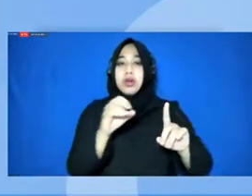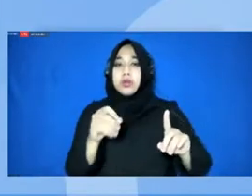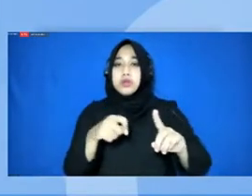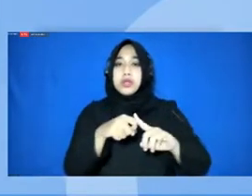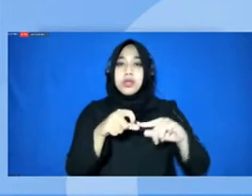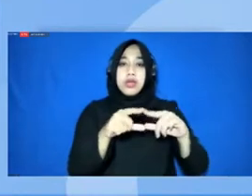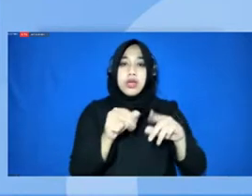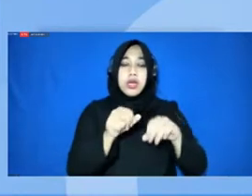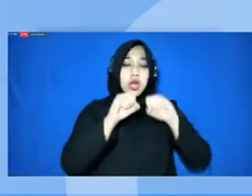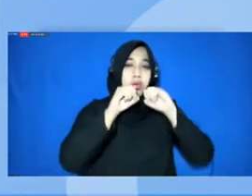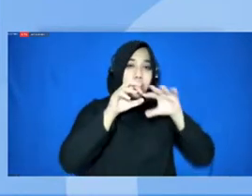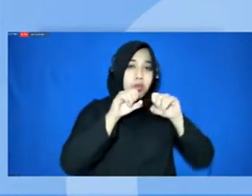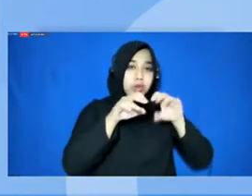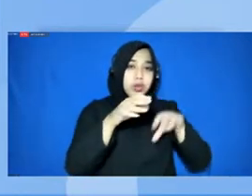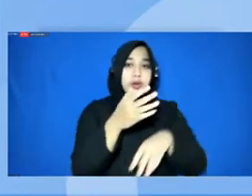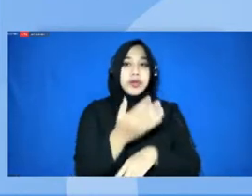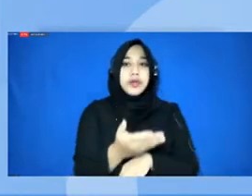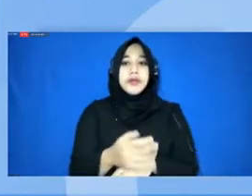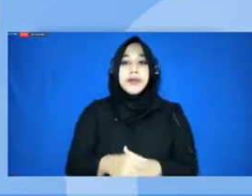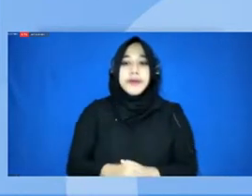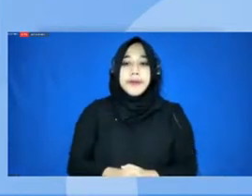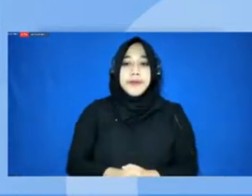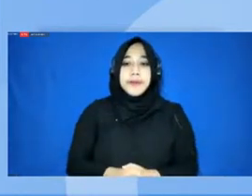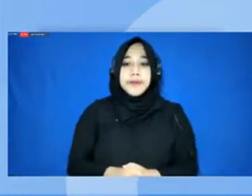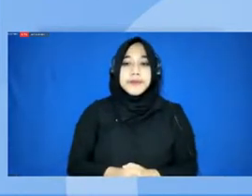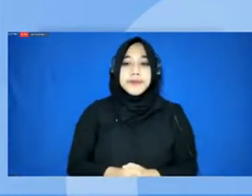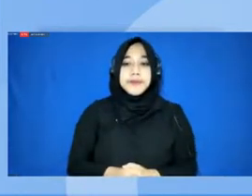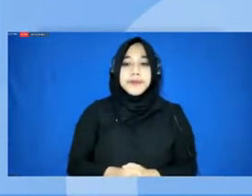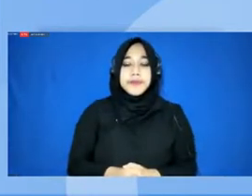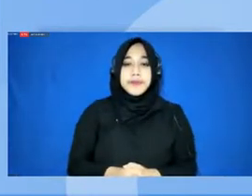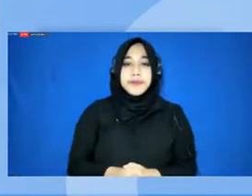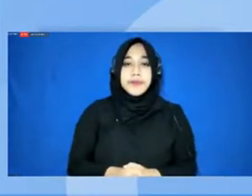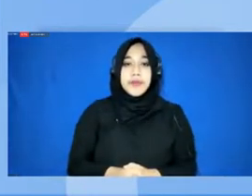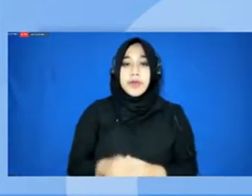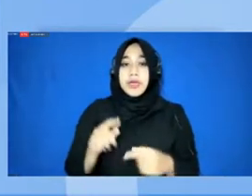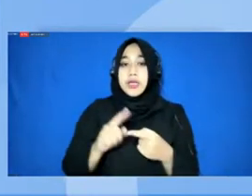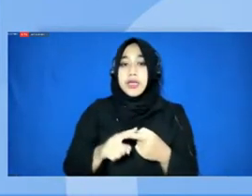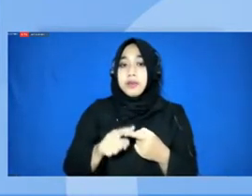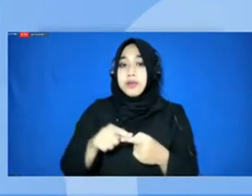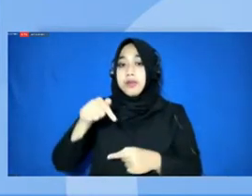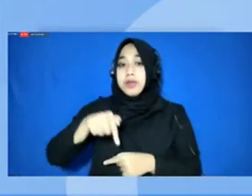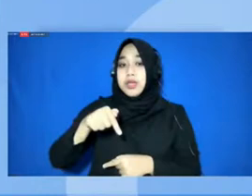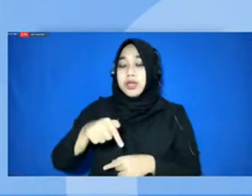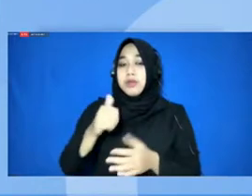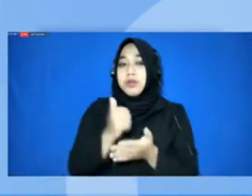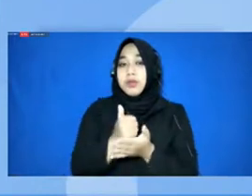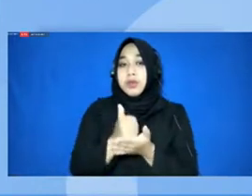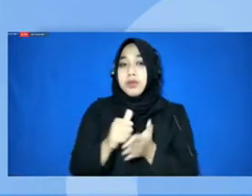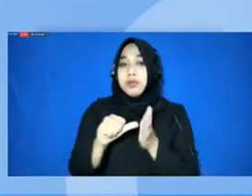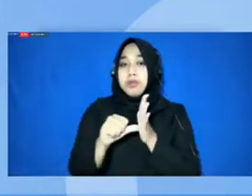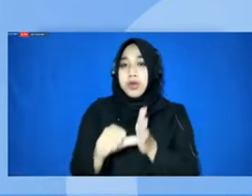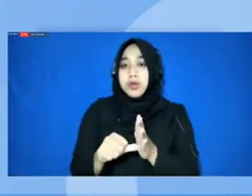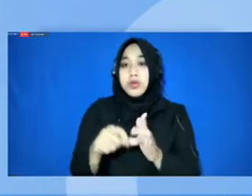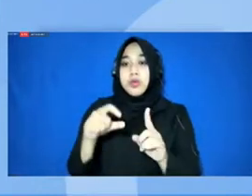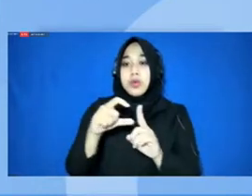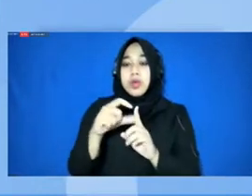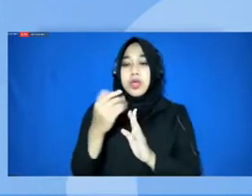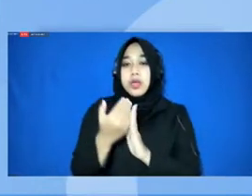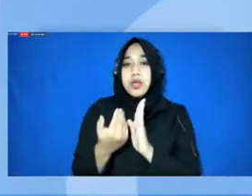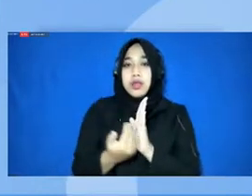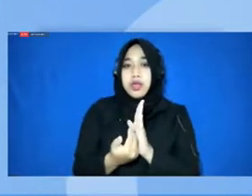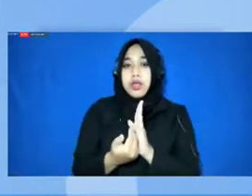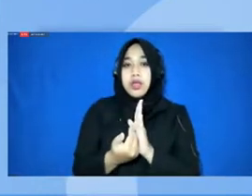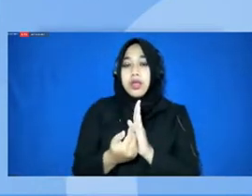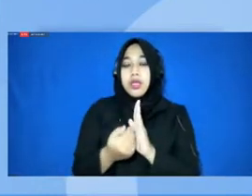promotor. Tentunya ini teman-teman ini sangat membantu untuk data-data yang terpapar